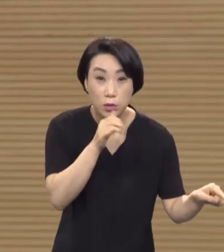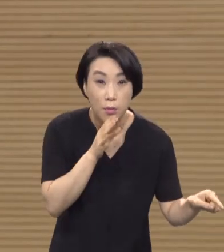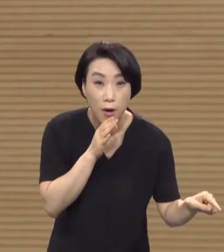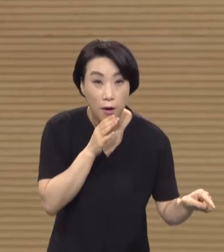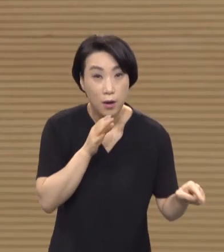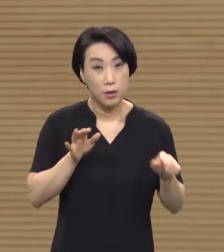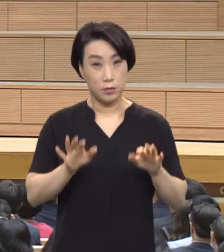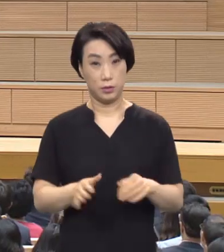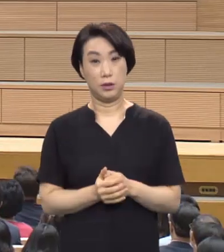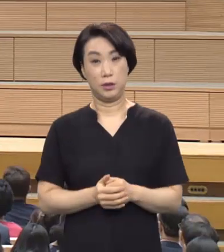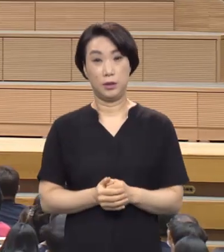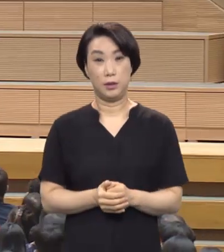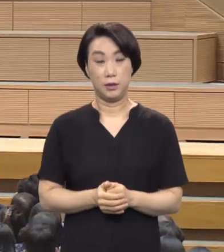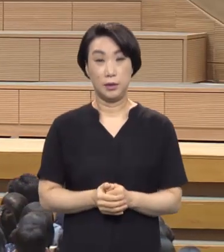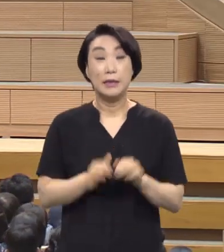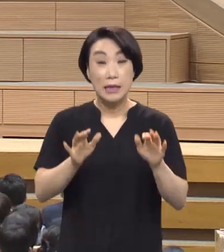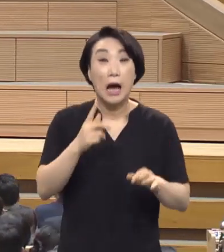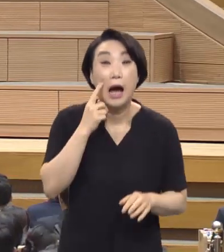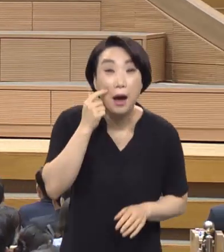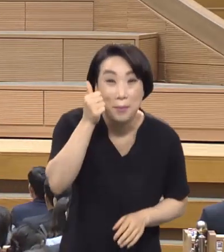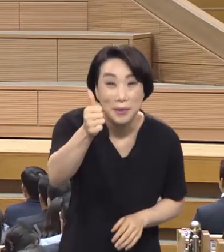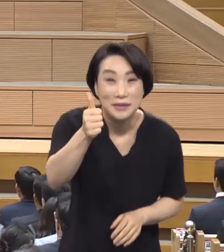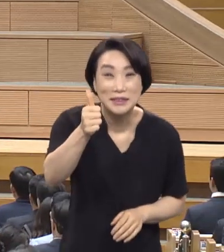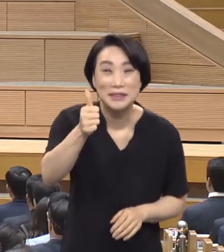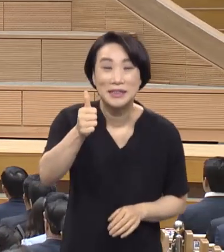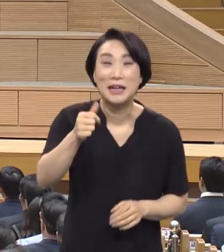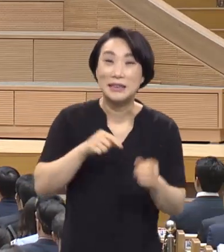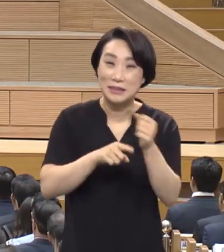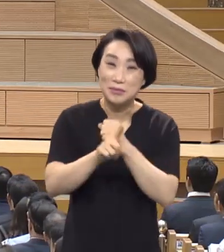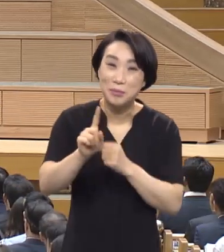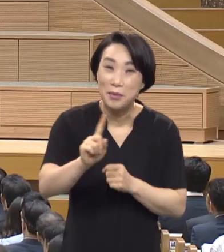예. 아버지라고 하는 말은